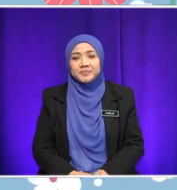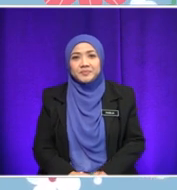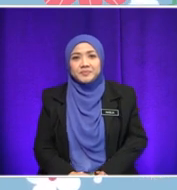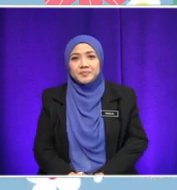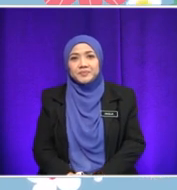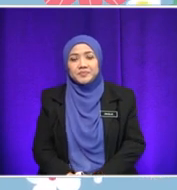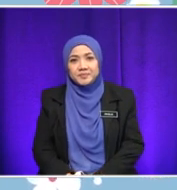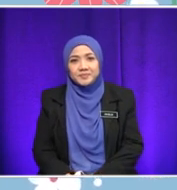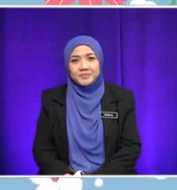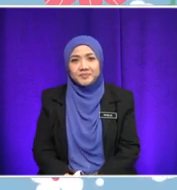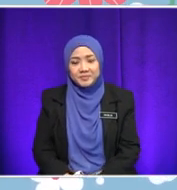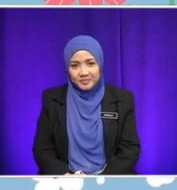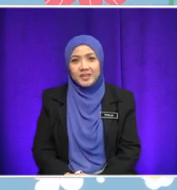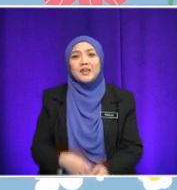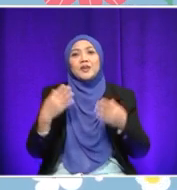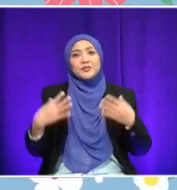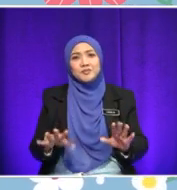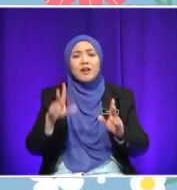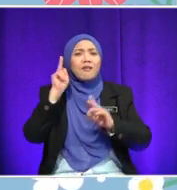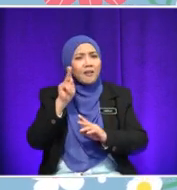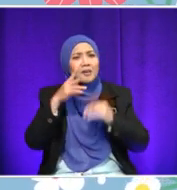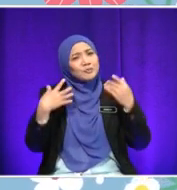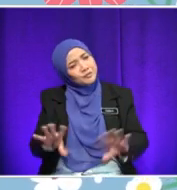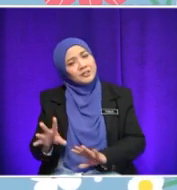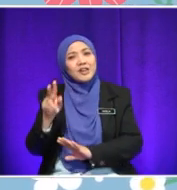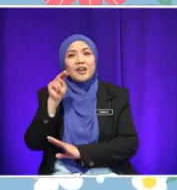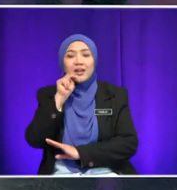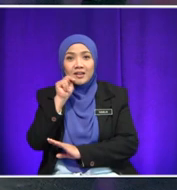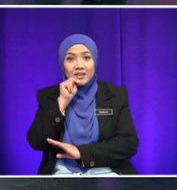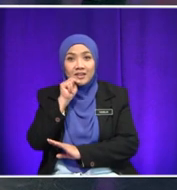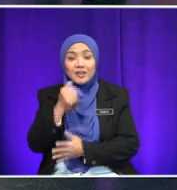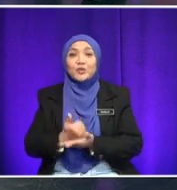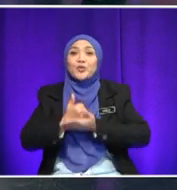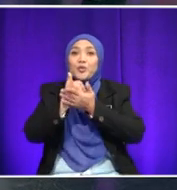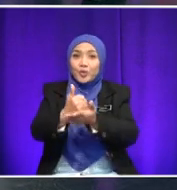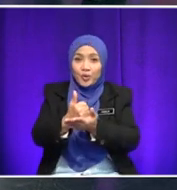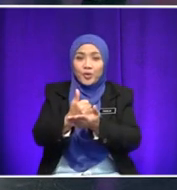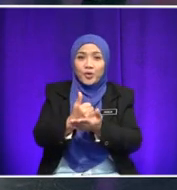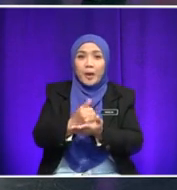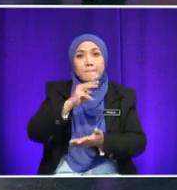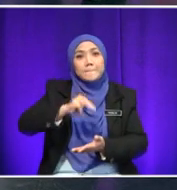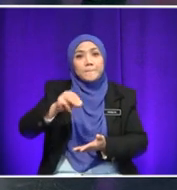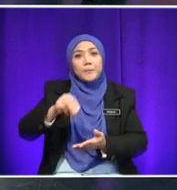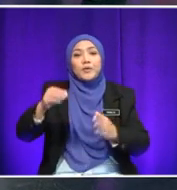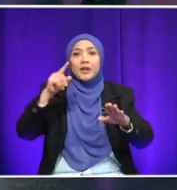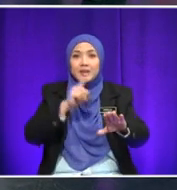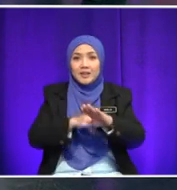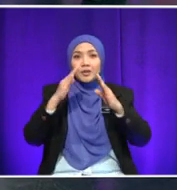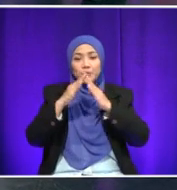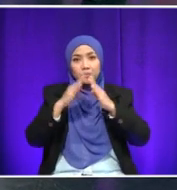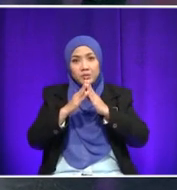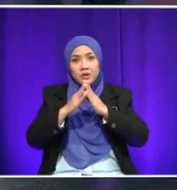membantu murid yang berada di luar sana untuk menjawab Soalnya ini adalah proses aliran kerja langkah kerja tidak perlu eh tidak boleh